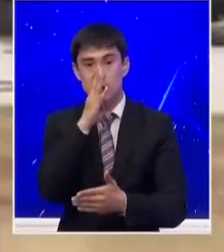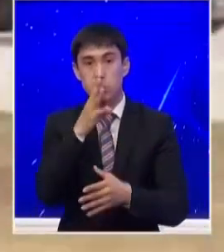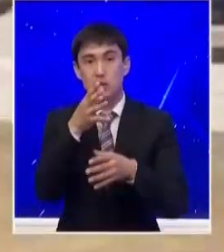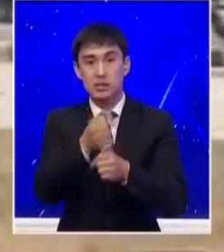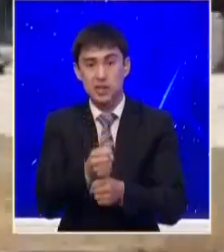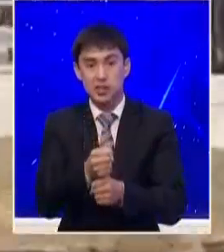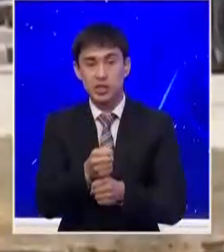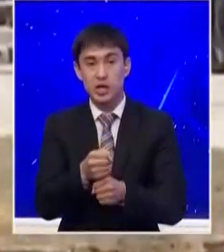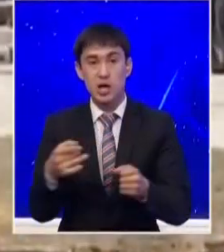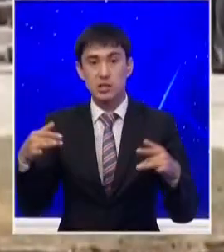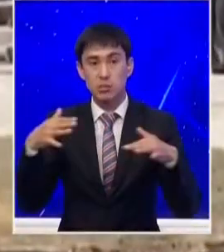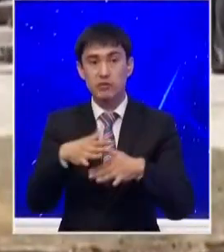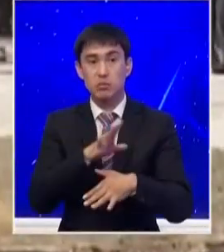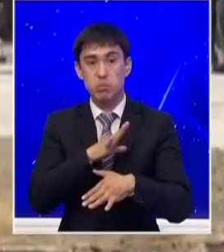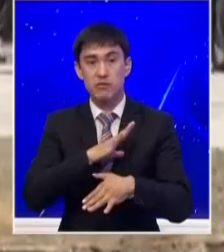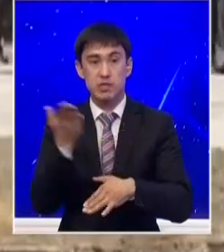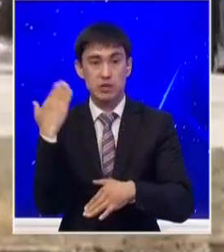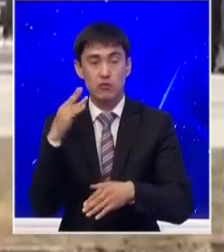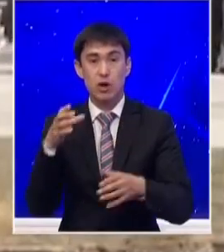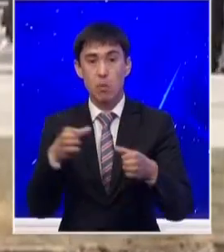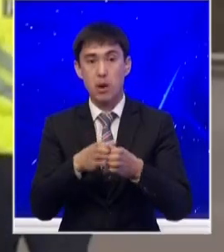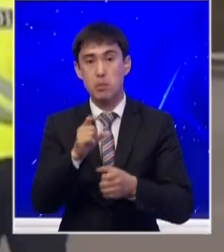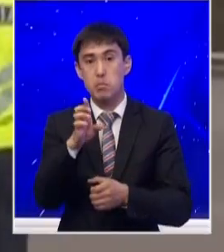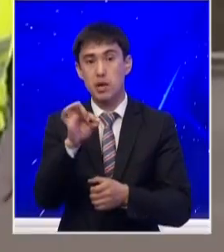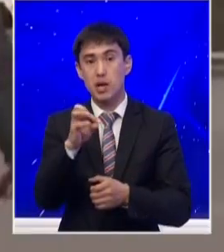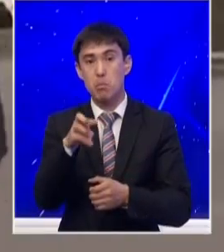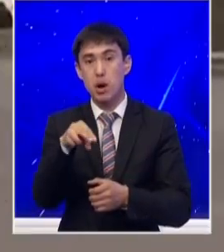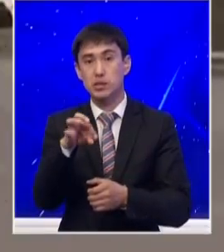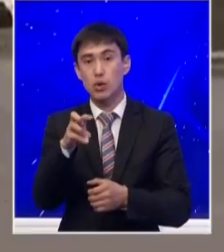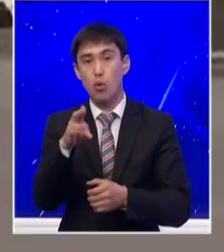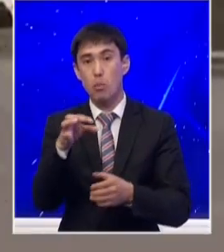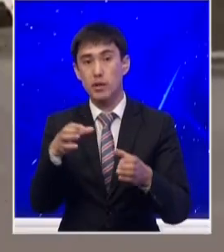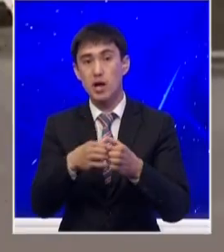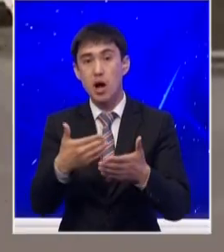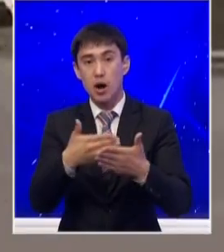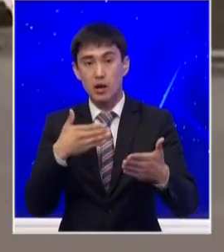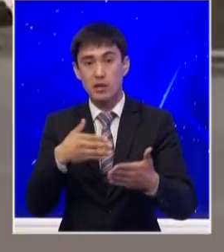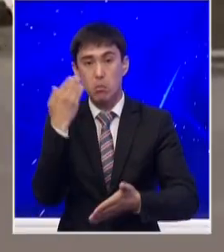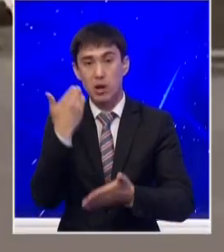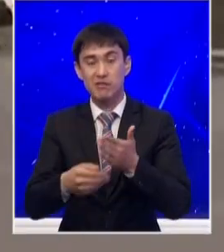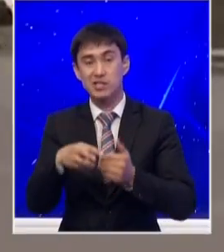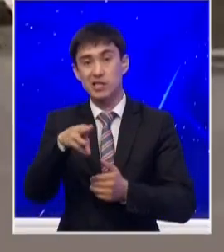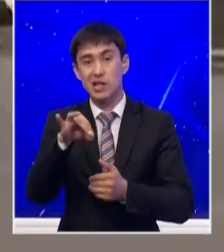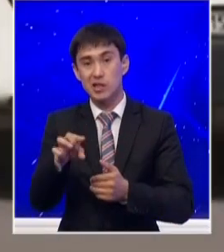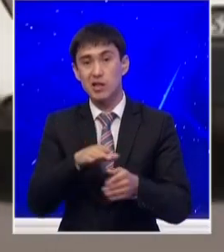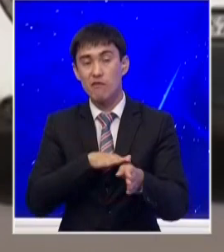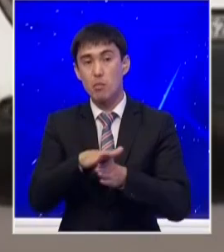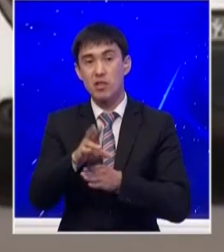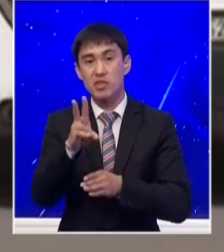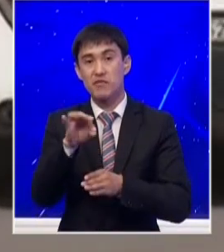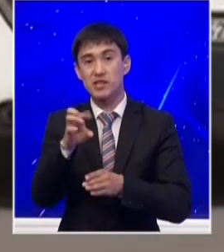сокращение собравшиеся бывший работники компании беро-лимангалкомпани ранее Проигравший тендер на выполнение